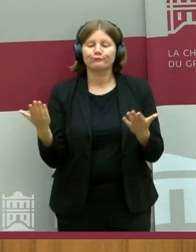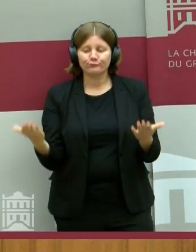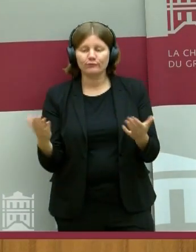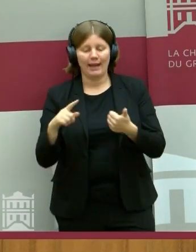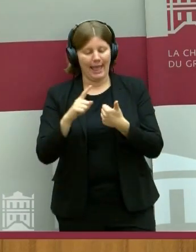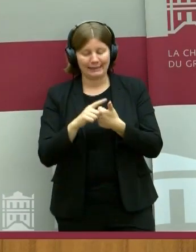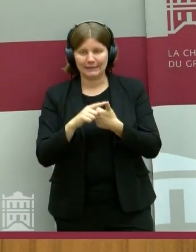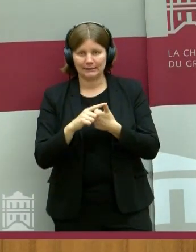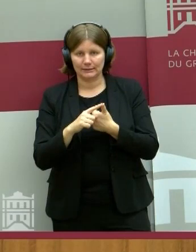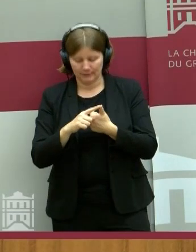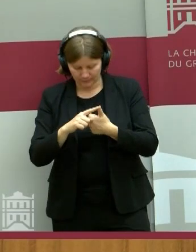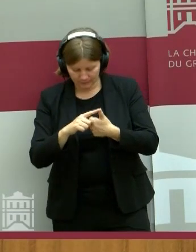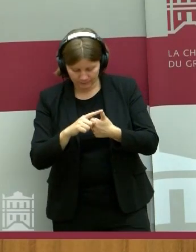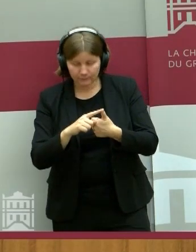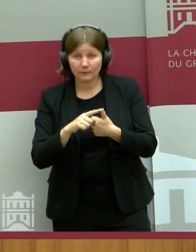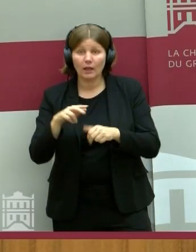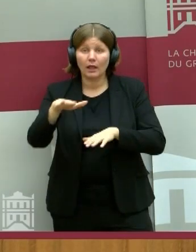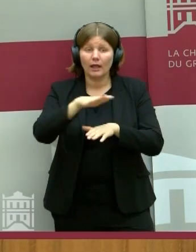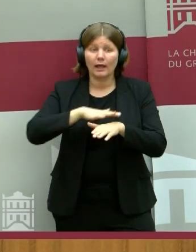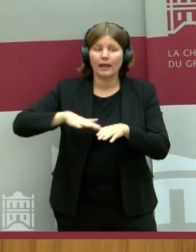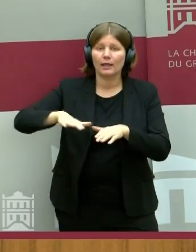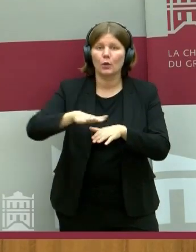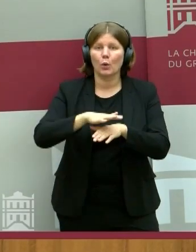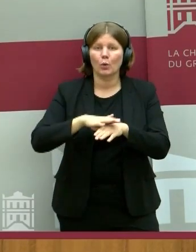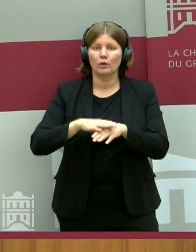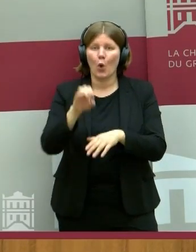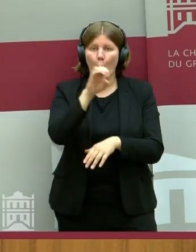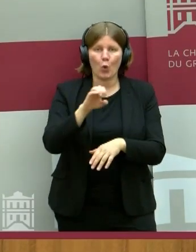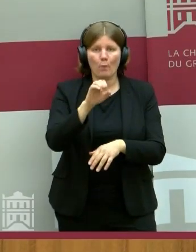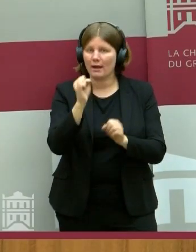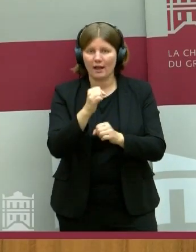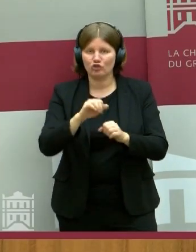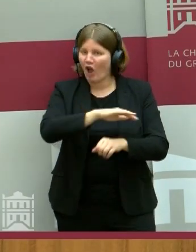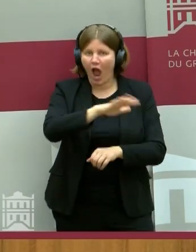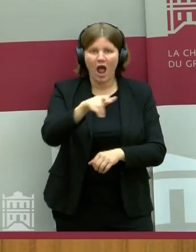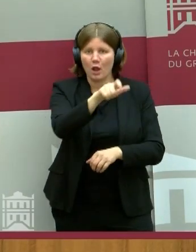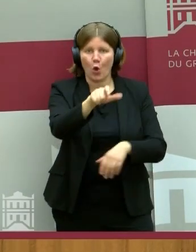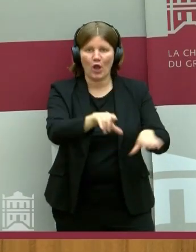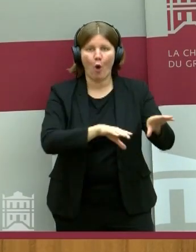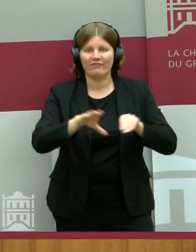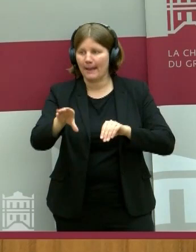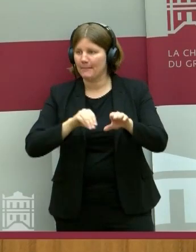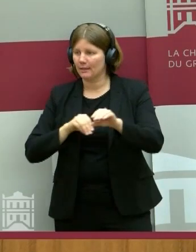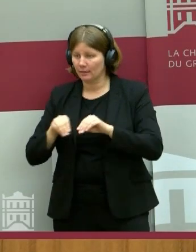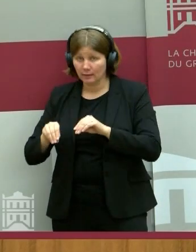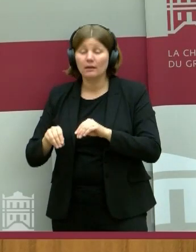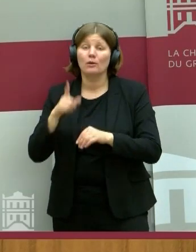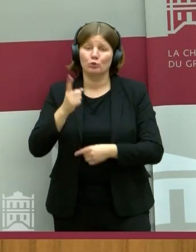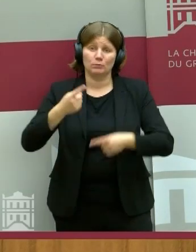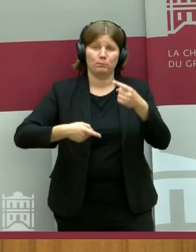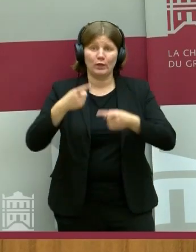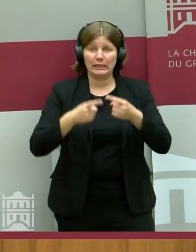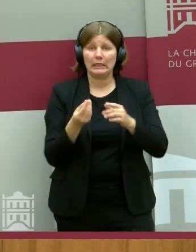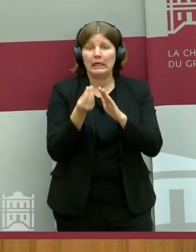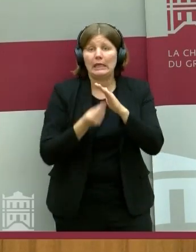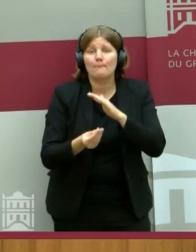ist, als, dass die Regionen, dass wir erstens als Europa nicht jeder können abholen, das heißt, wir brauchen eine Politik, die nicht mehr